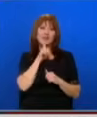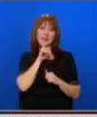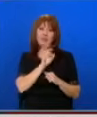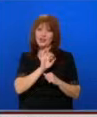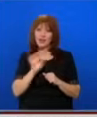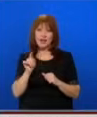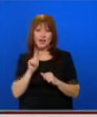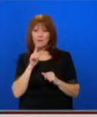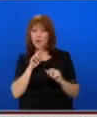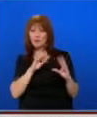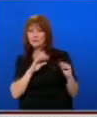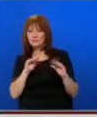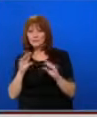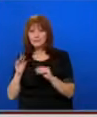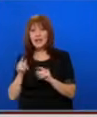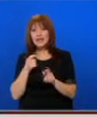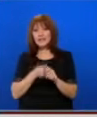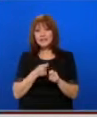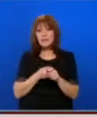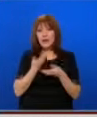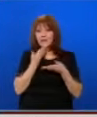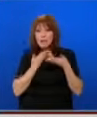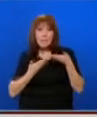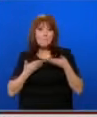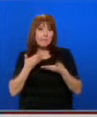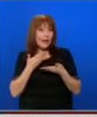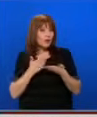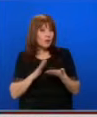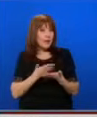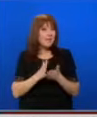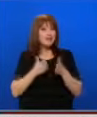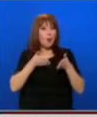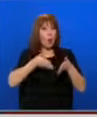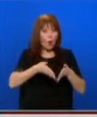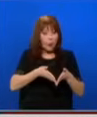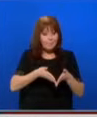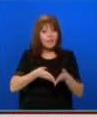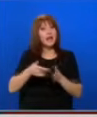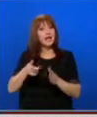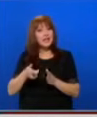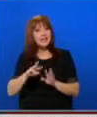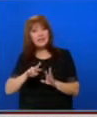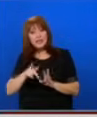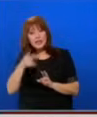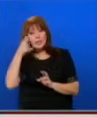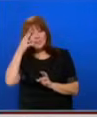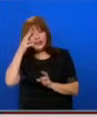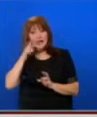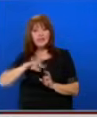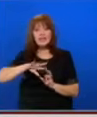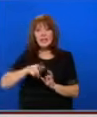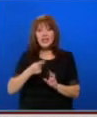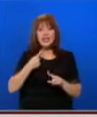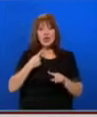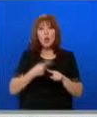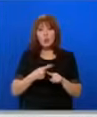се проведат също преговори. Все още има известна неяснота как ще се развият нещата